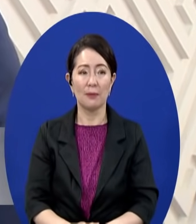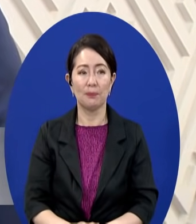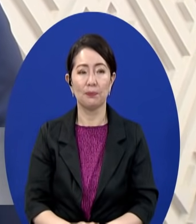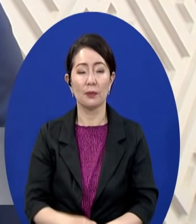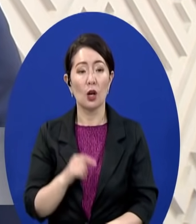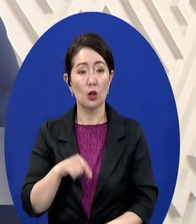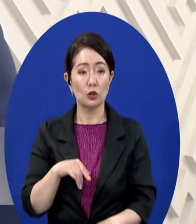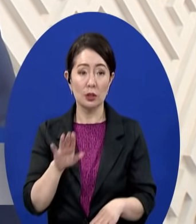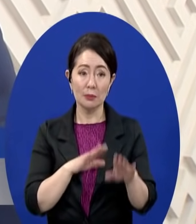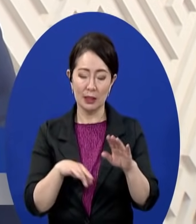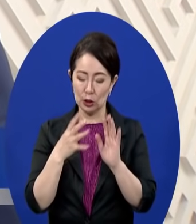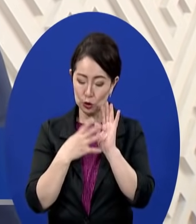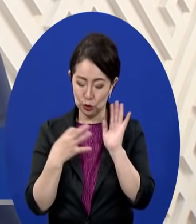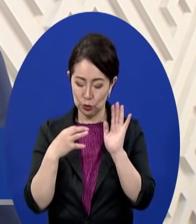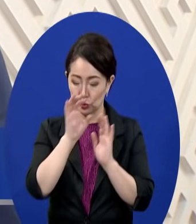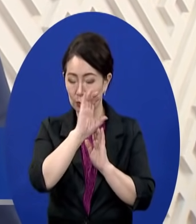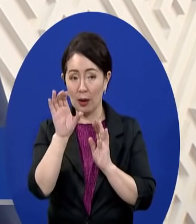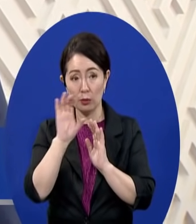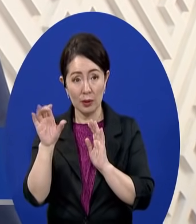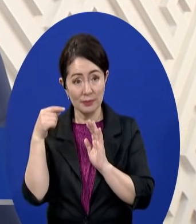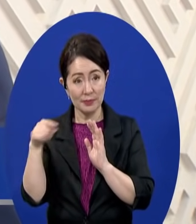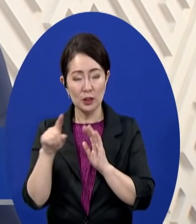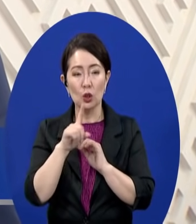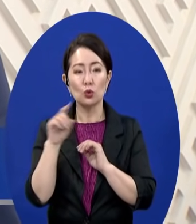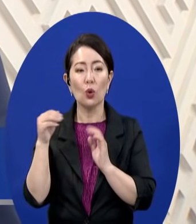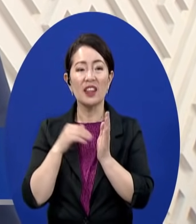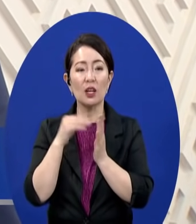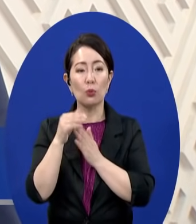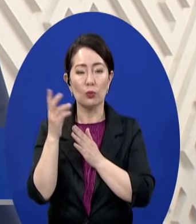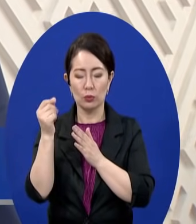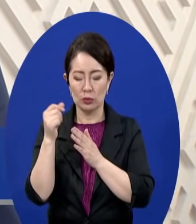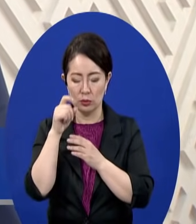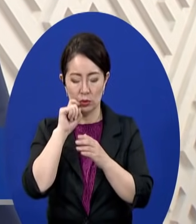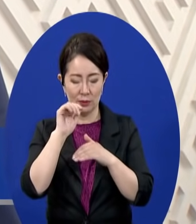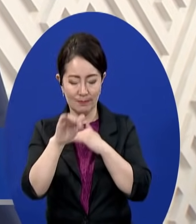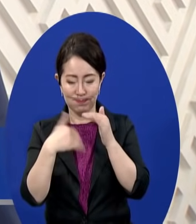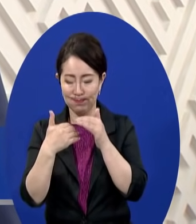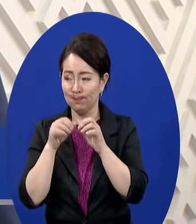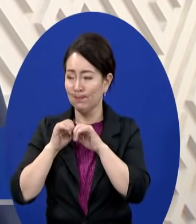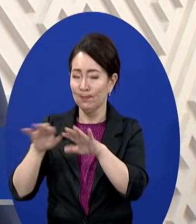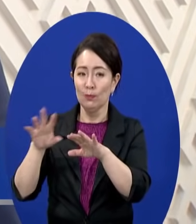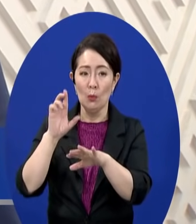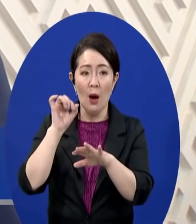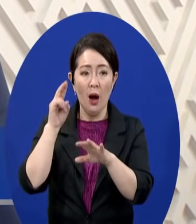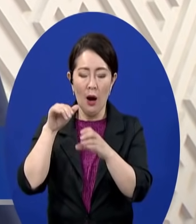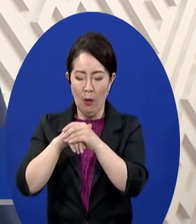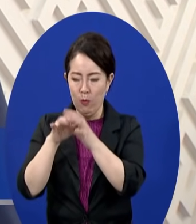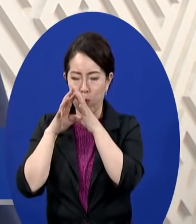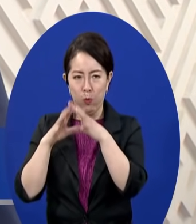Өнөөдрийн байдлаар 900 гаруй аж ахуй нэгжийн 100 гаруй тэрбум төгрөгийн хүсэлт арилжааны банкуд дээр ирсэн байна. Эннээс бол